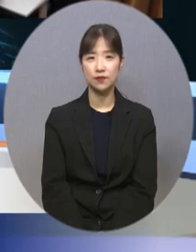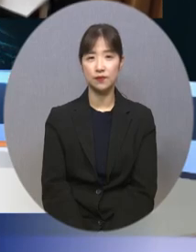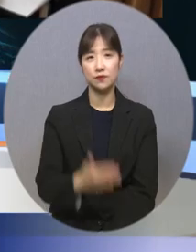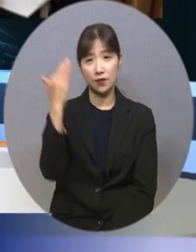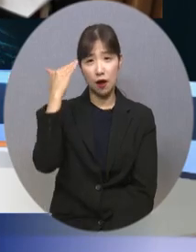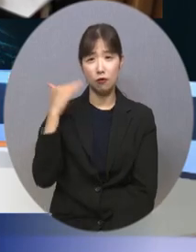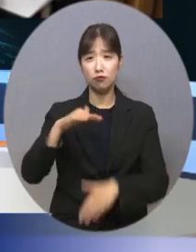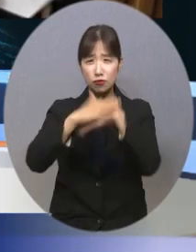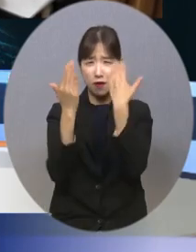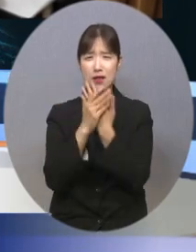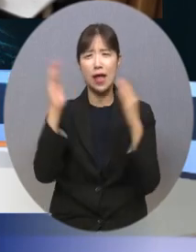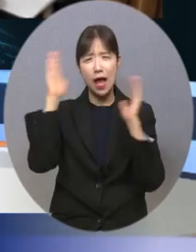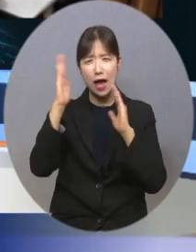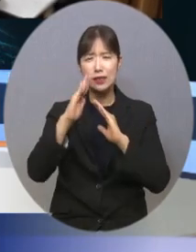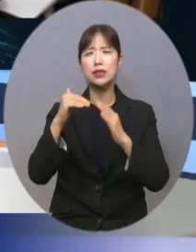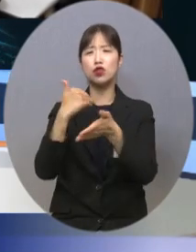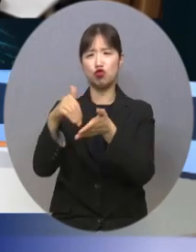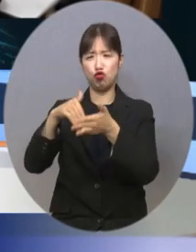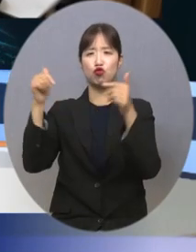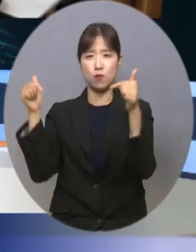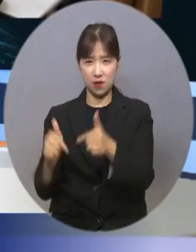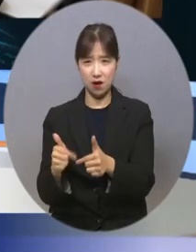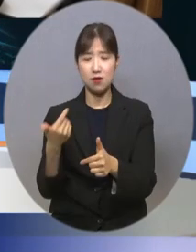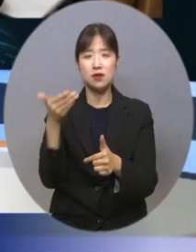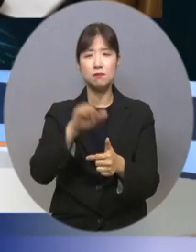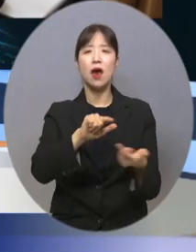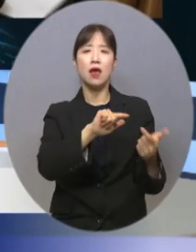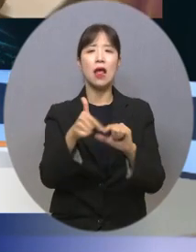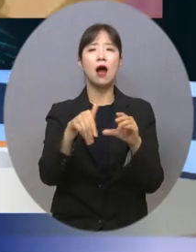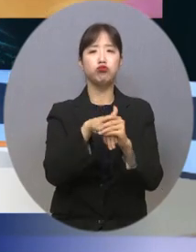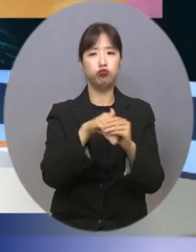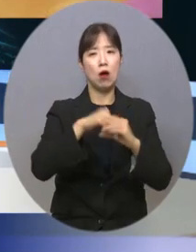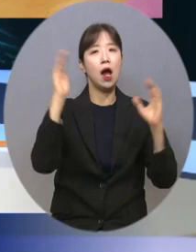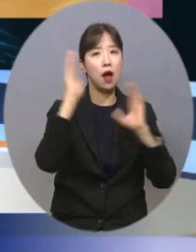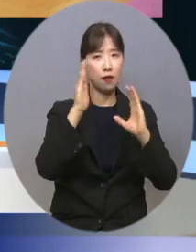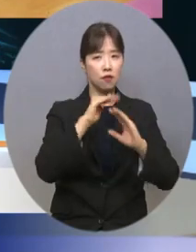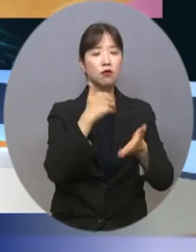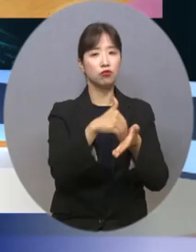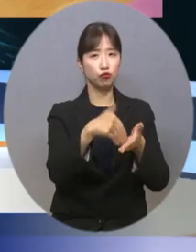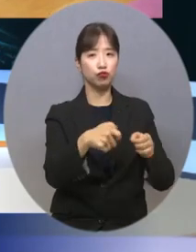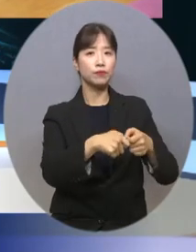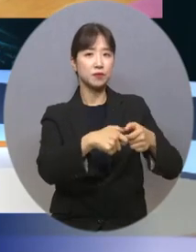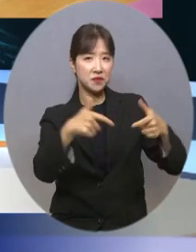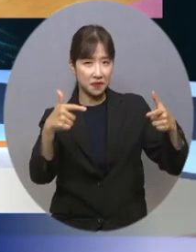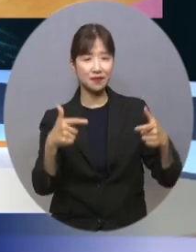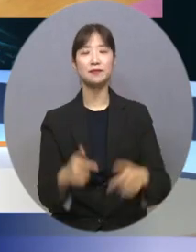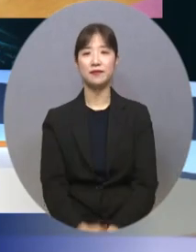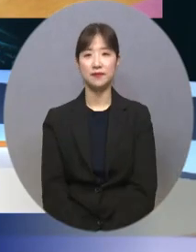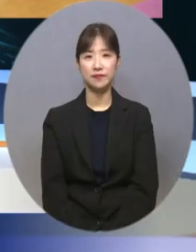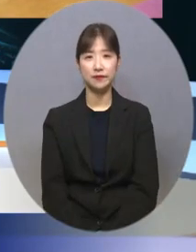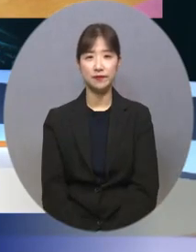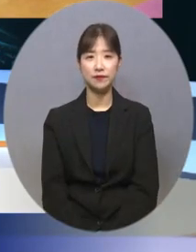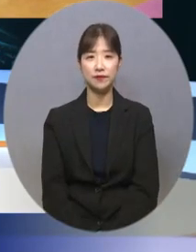우리나라 전체 학생 수는 감소하는 반면 다문화 학생들의 수는 증가하는 추세인 것으로 나타났습니다.